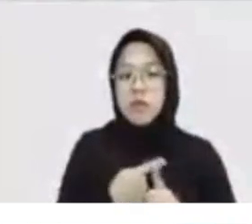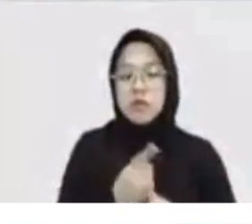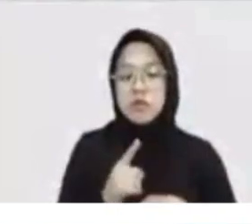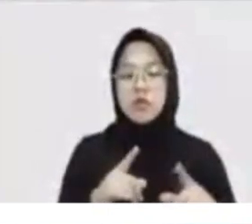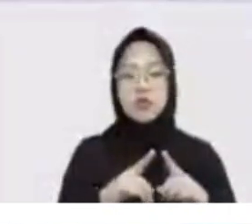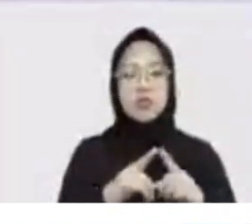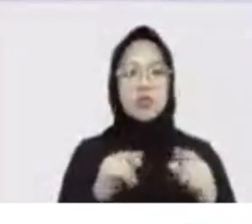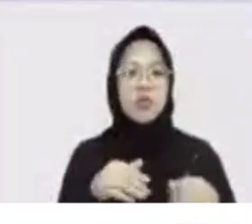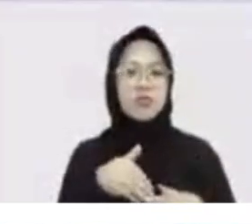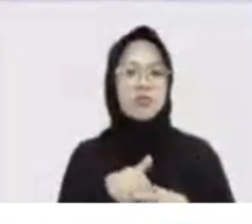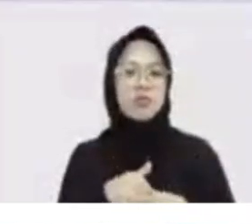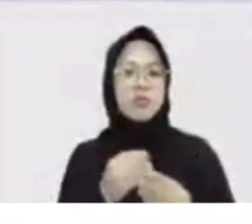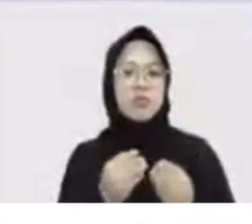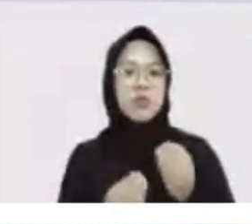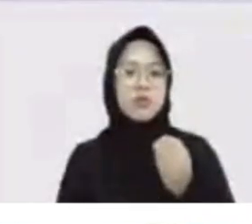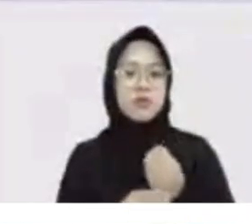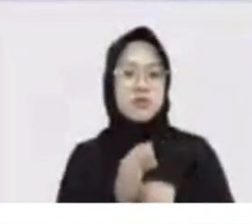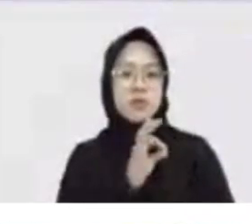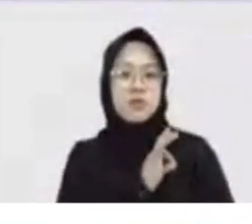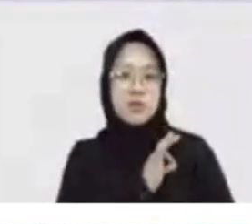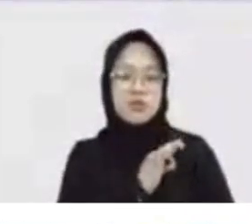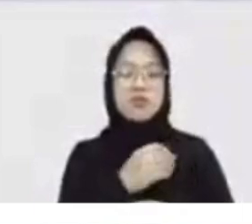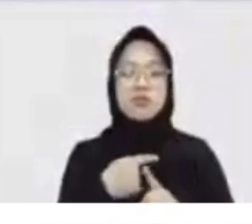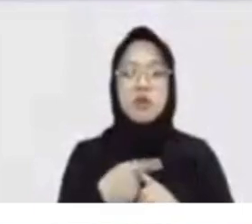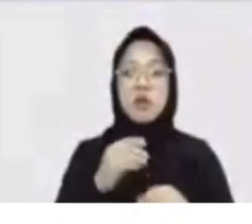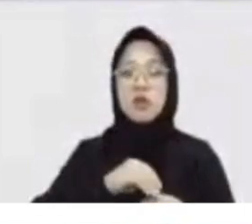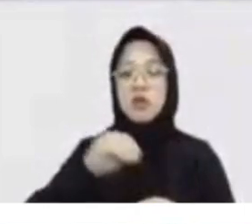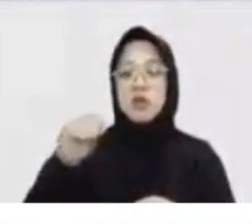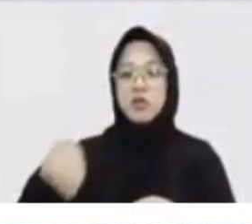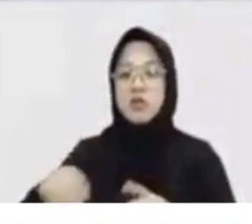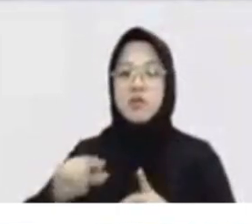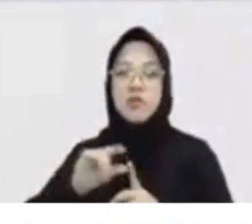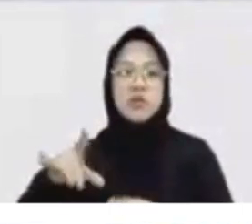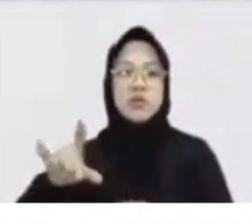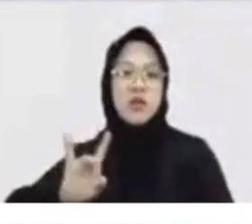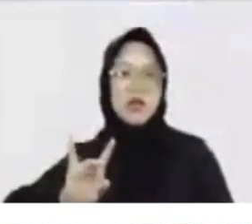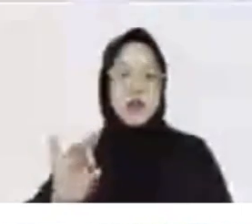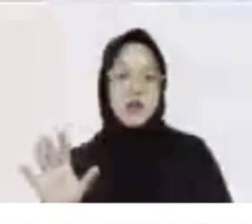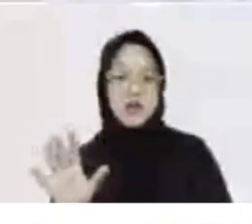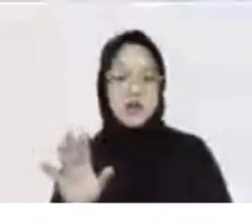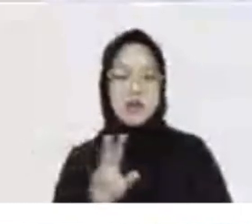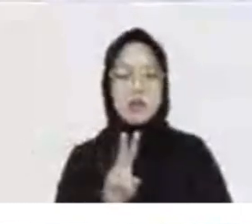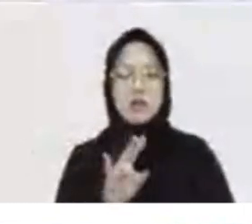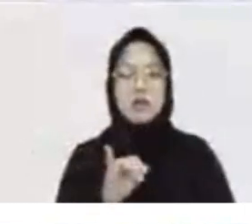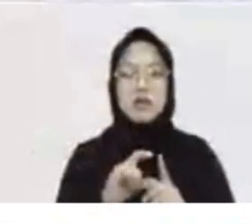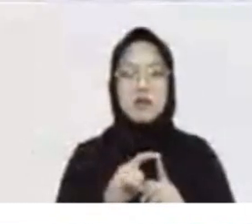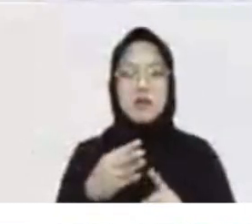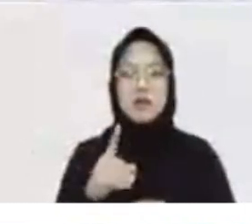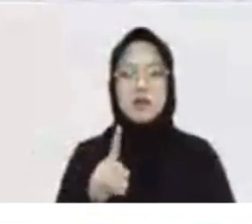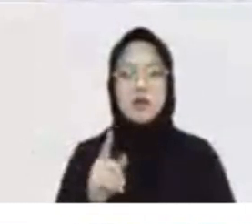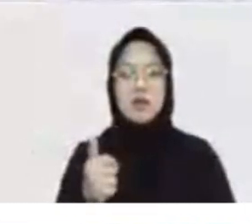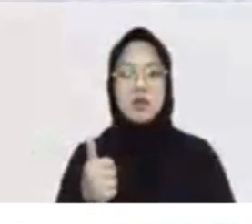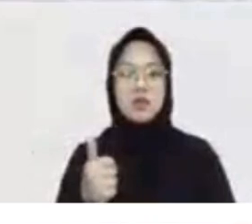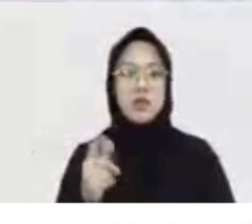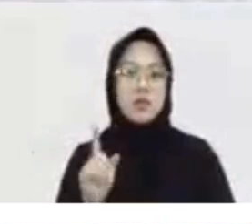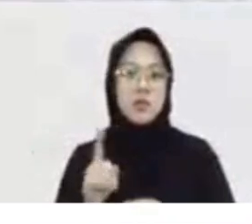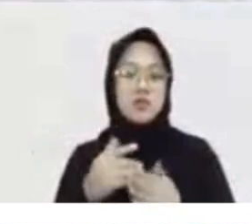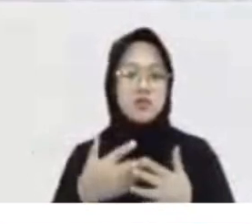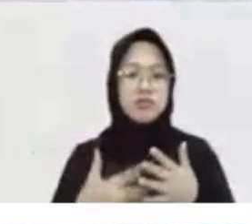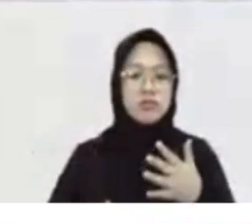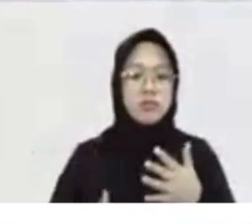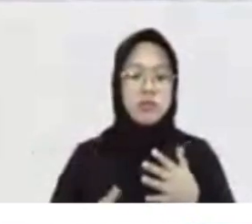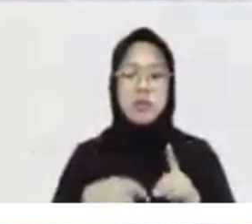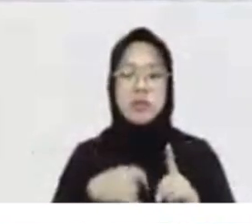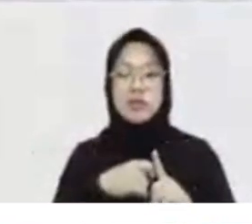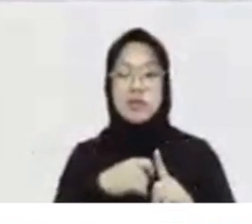Presiden dan Wakil Presiden jika pindah memilih ke provinsi lain F pasal 106 116 dan seterusnya dalam Harni Kristiani pindah memilih dari